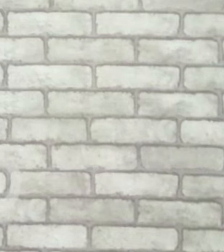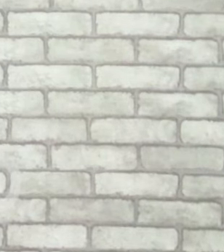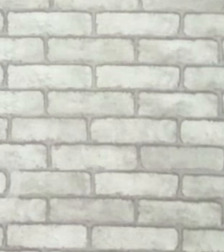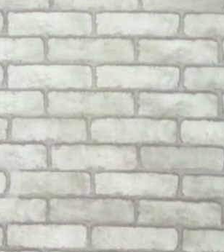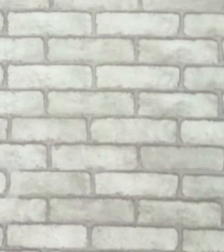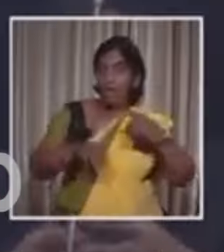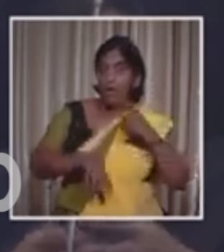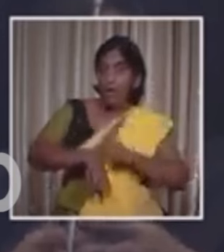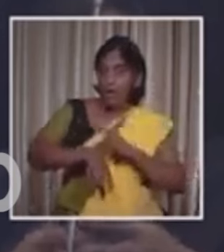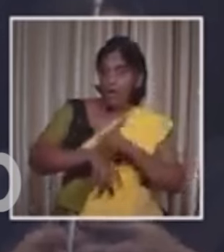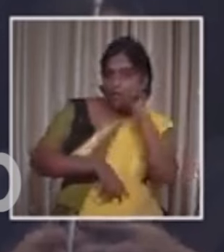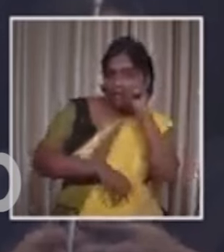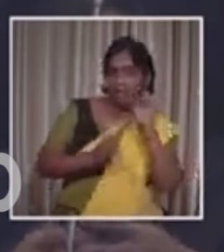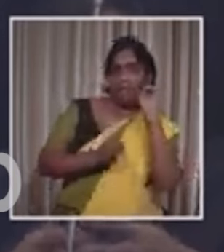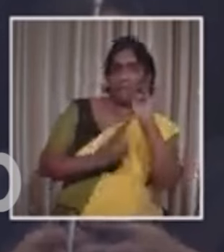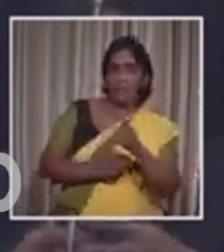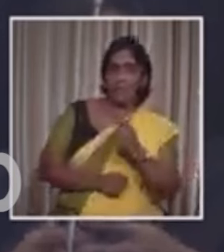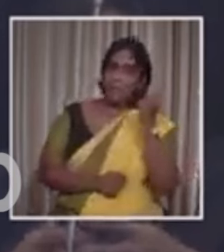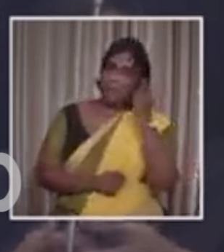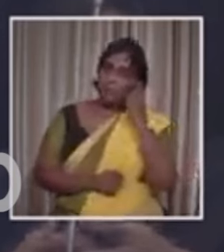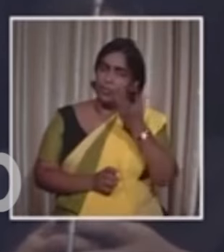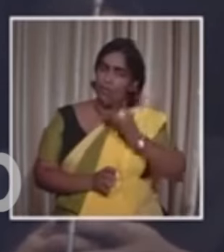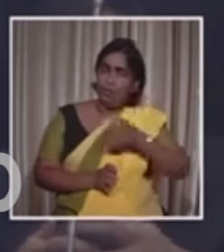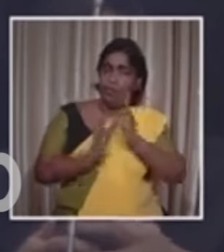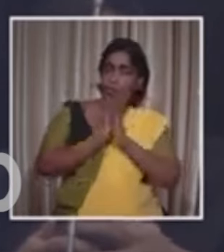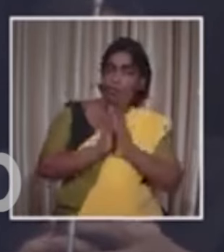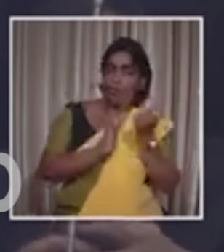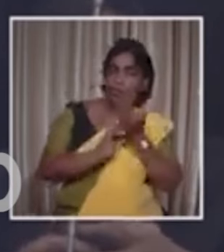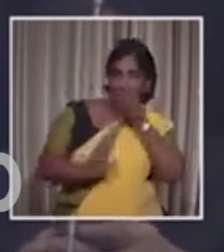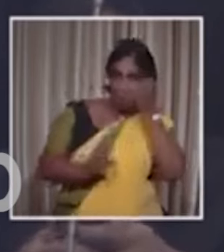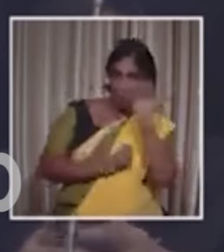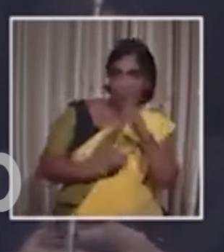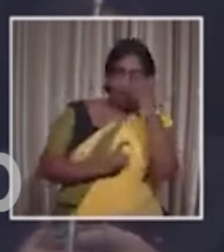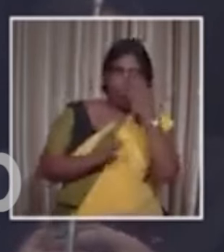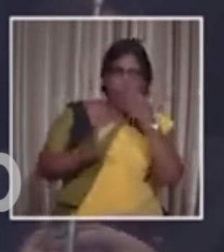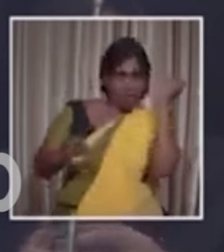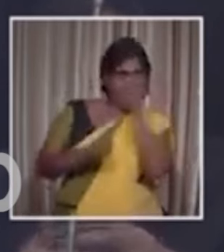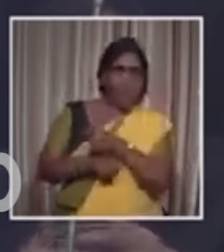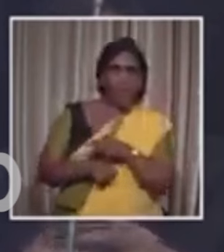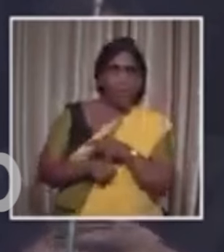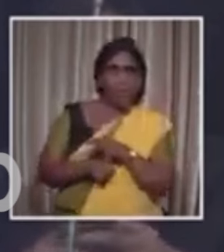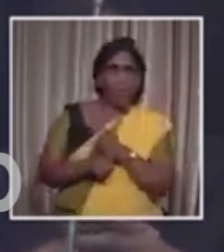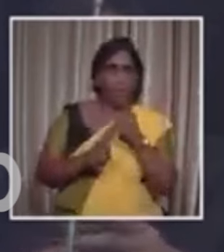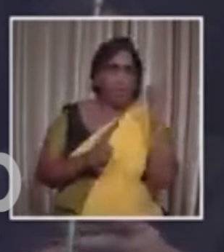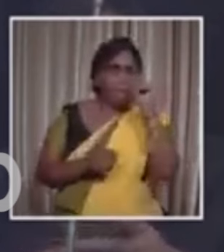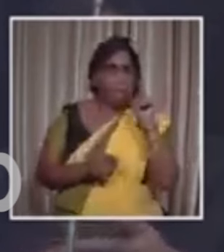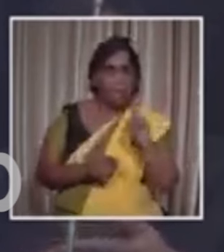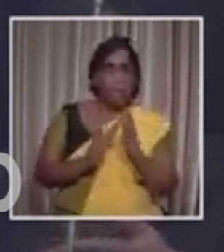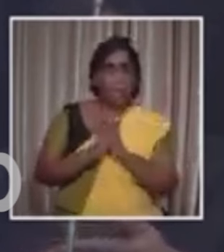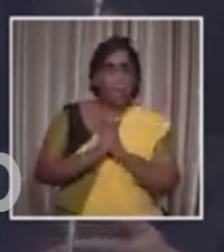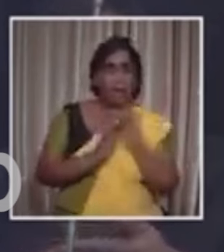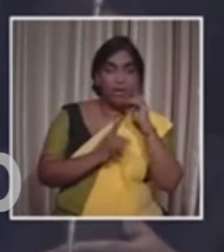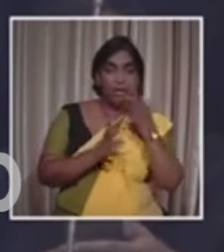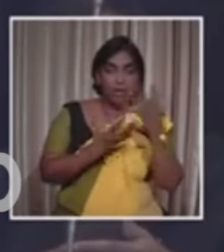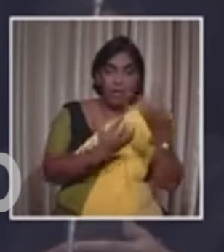கிறிஸ்தவ தேவாலயத்துல. கல்பனா அகரா கஹன்னோனி பௌத்த பன்சல கடது கத்தோலிக்க தனகடது பிரச்சனை திபுனா பௌத்த டிக்க தான் கண்ண